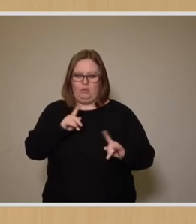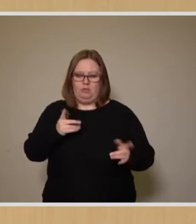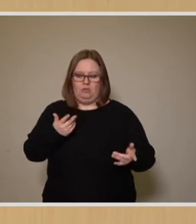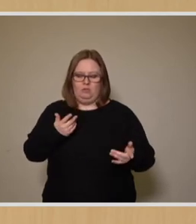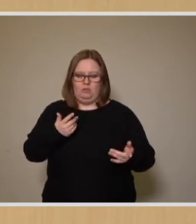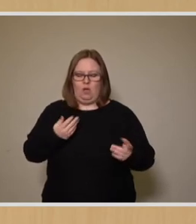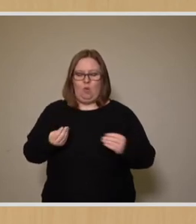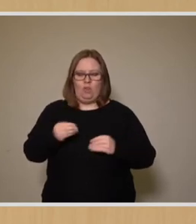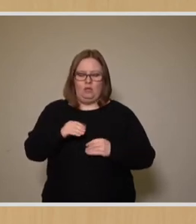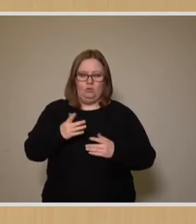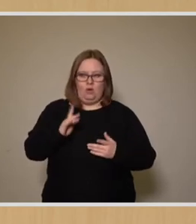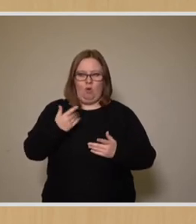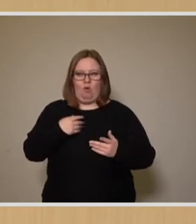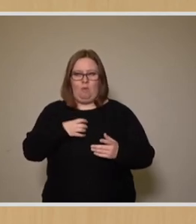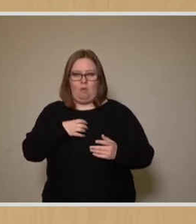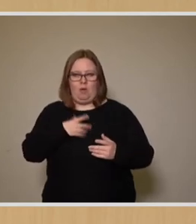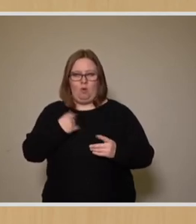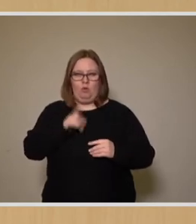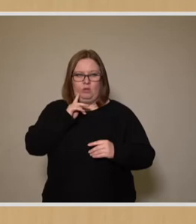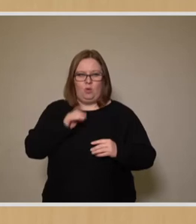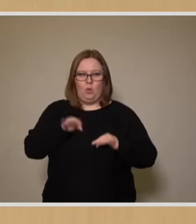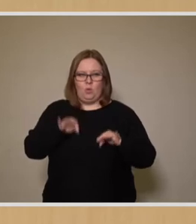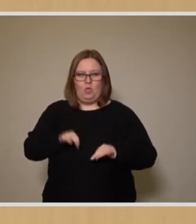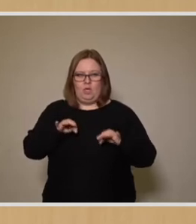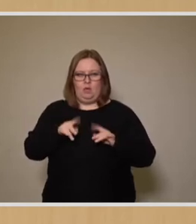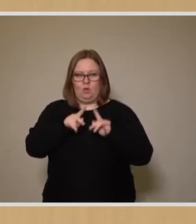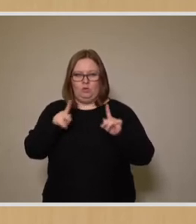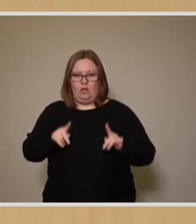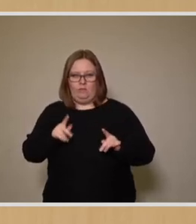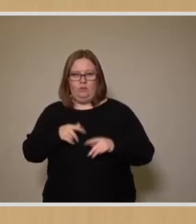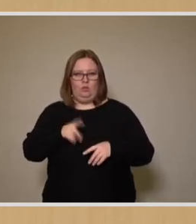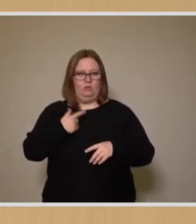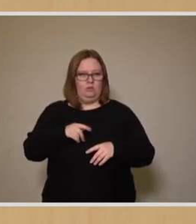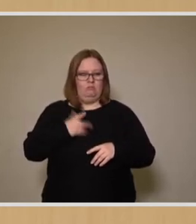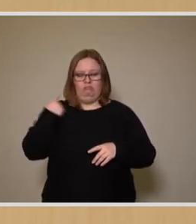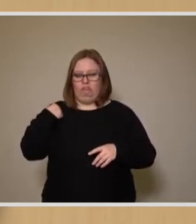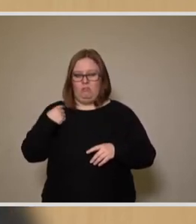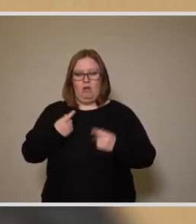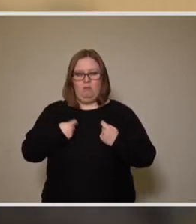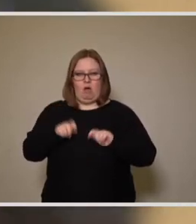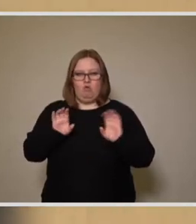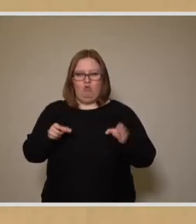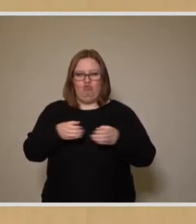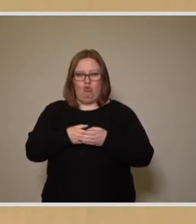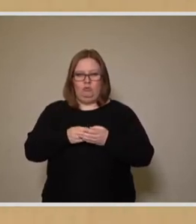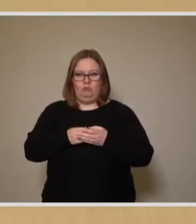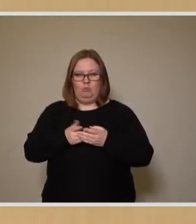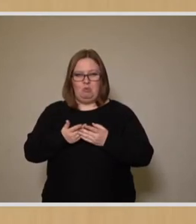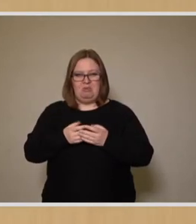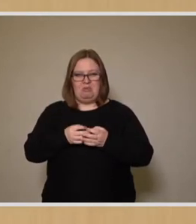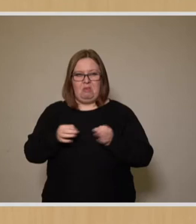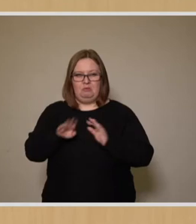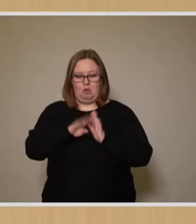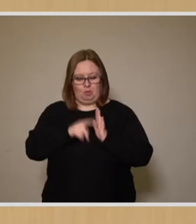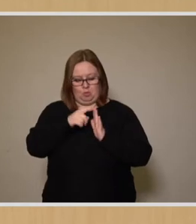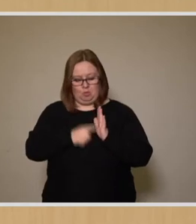dass neben Restriktionen aufgrund hin jedem Konzept und aufgrund übervoller Tagesordnung im Bauausschuss, wenn ich an gestern Abend denke, wie wenig Tagesordnungspunkte